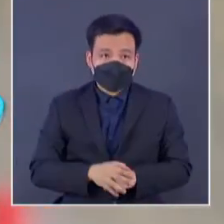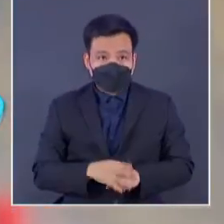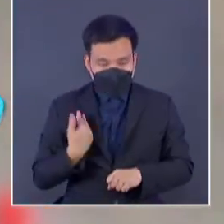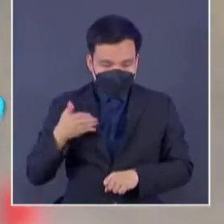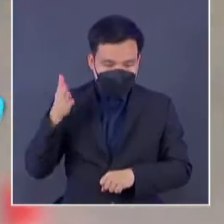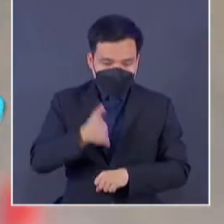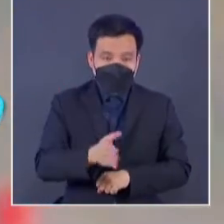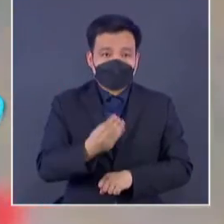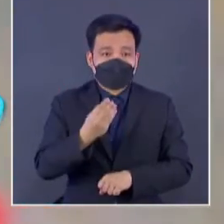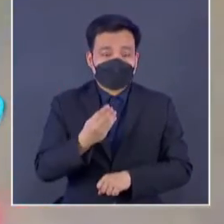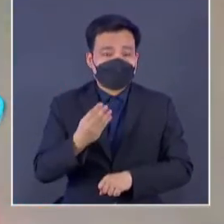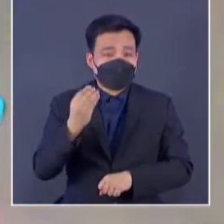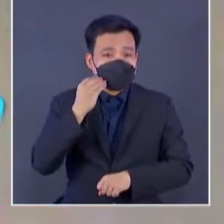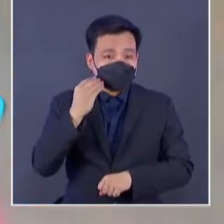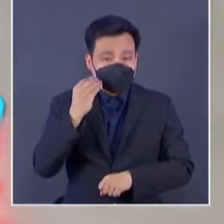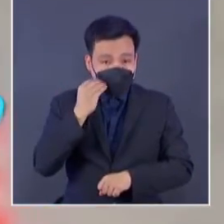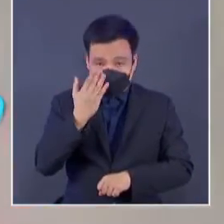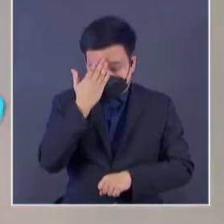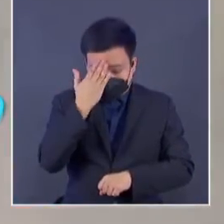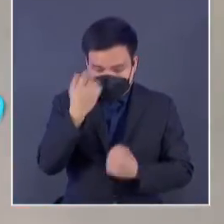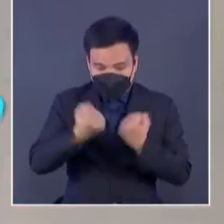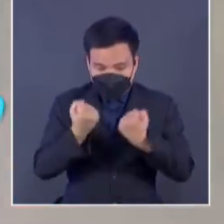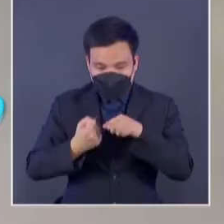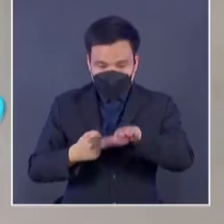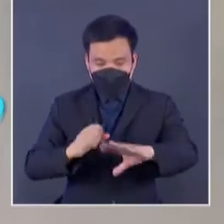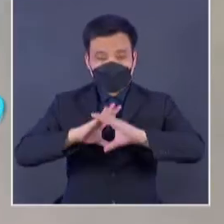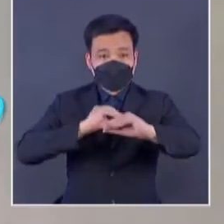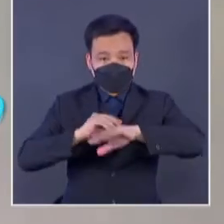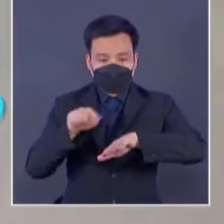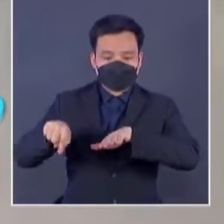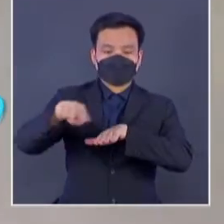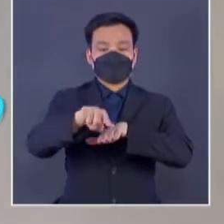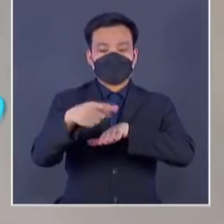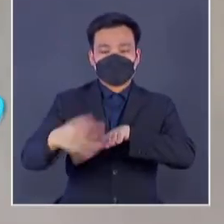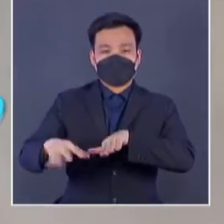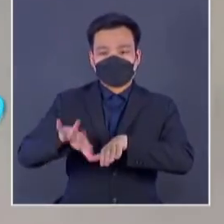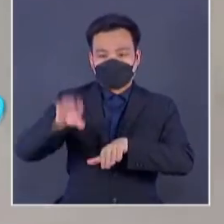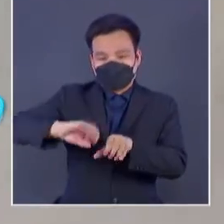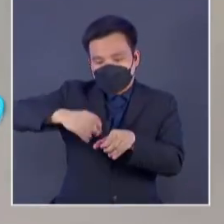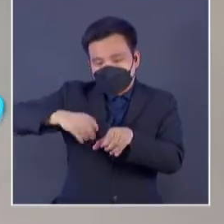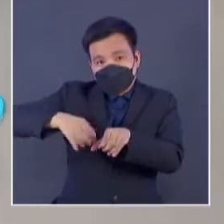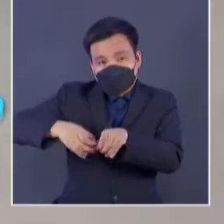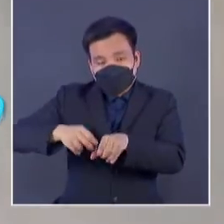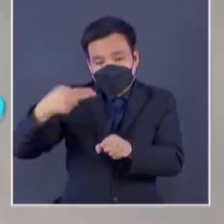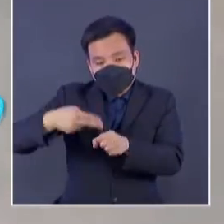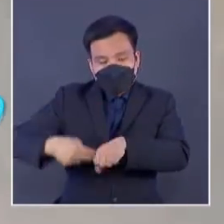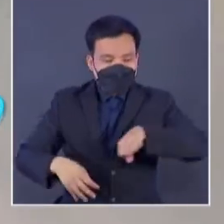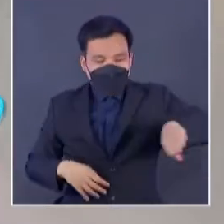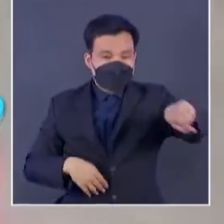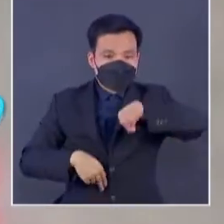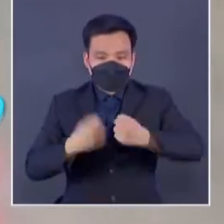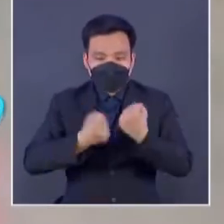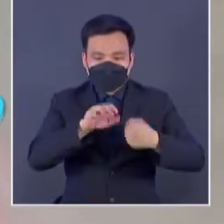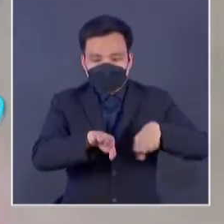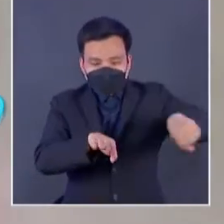อดรถที่หน้ารถเก๋งของผู้เสียหายซึ่งจอดอยู่หน้าบ้านครับแล้วก็หยิบขวดน้ำมันเบนซินนะครับเทราดบนหน้ารถบนพื้น